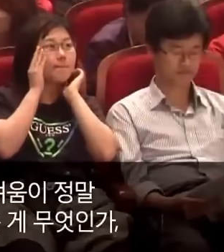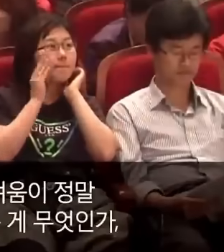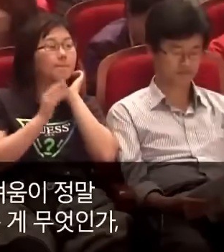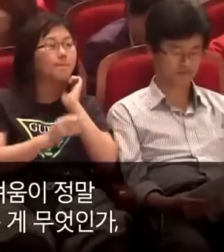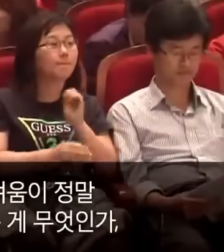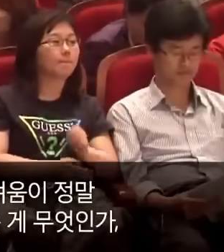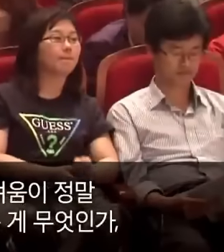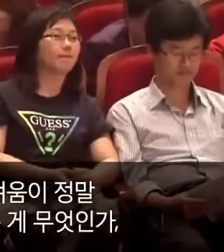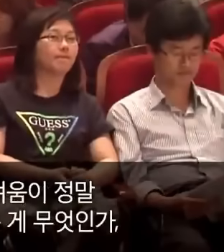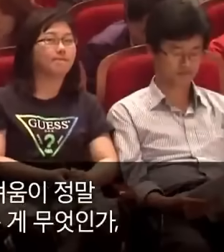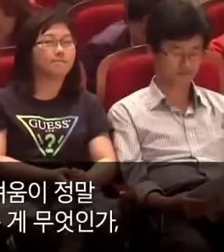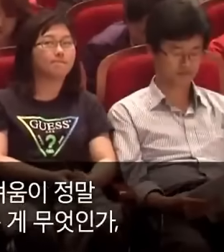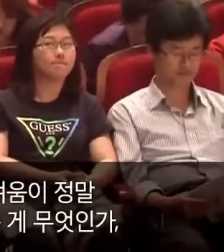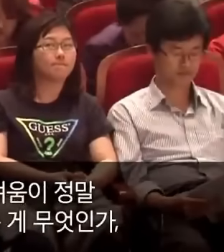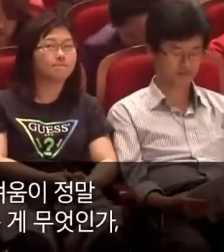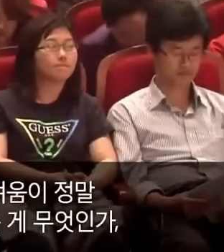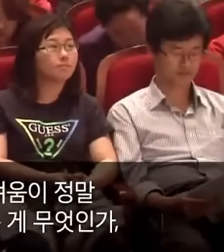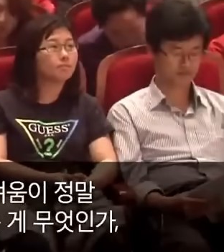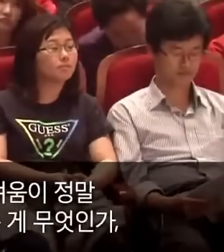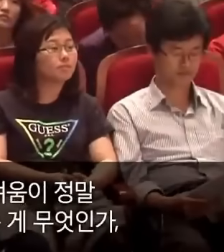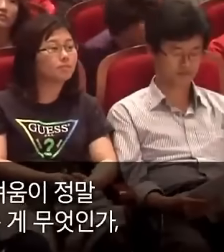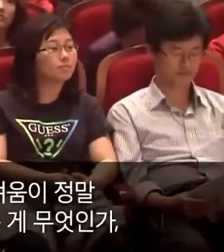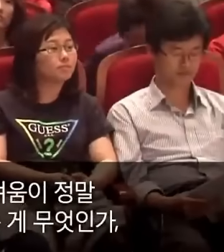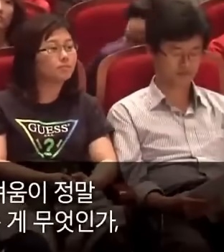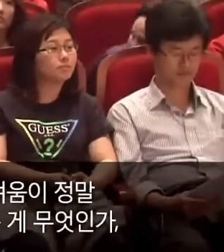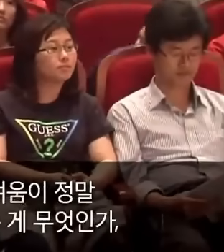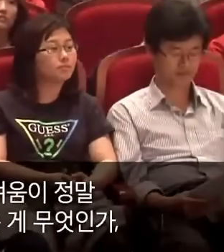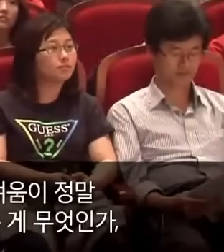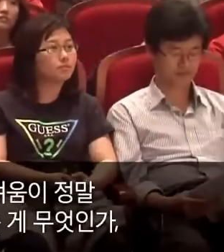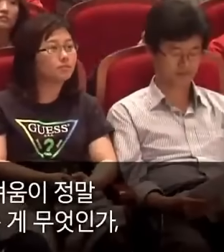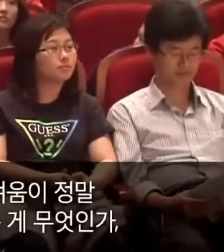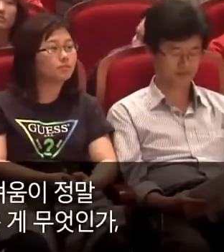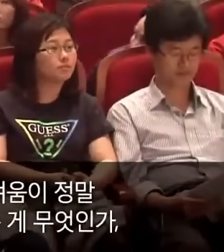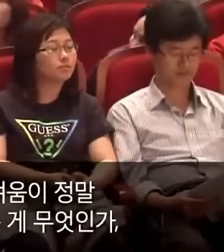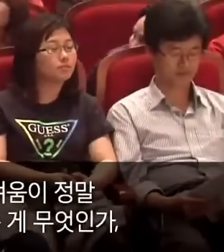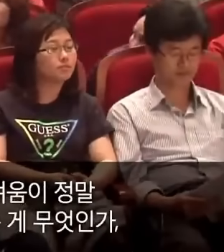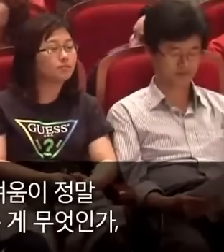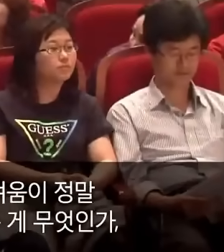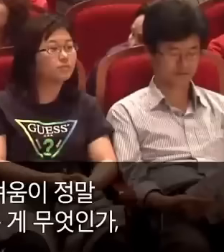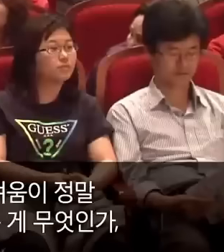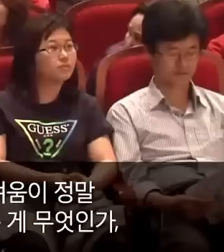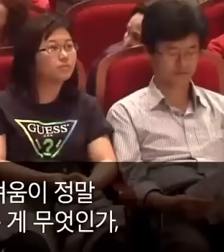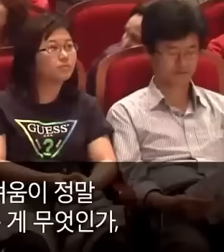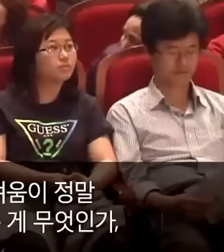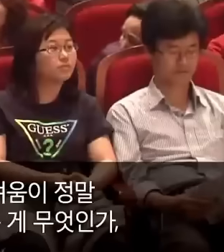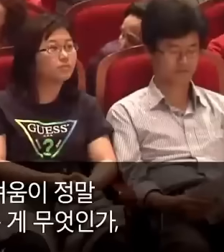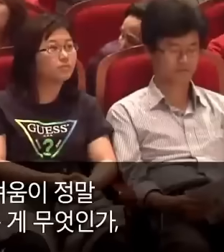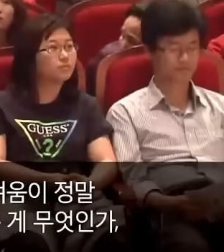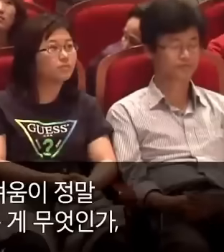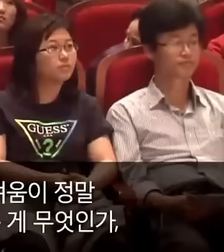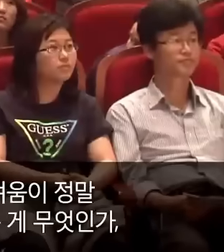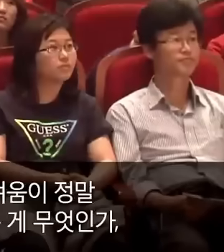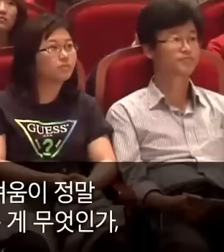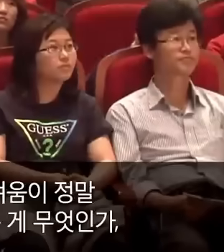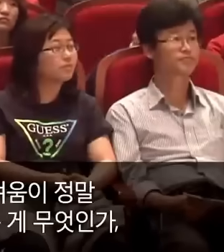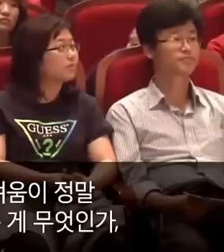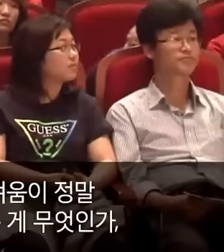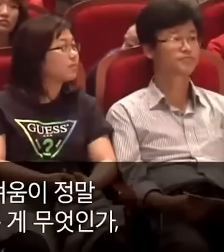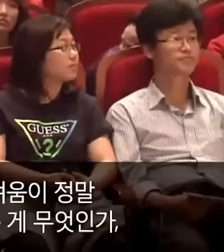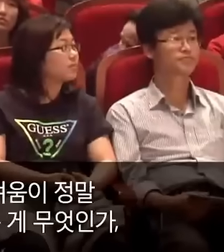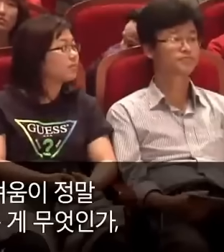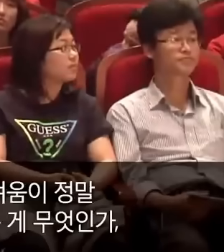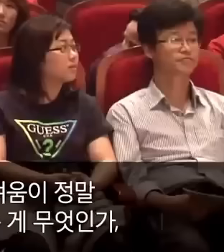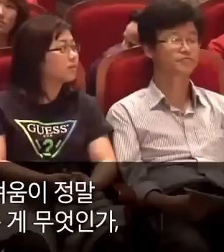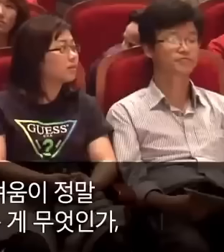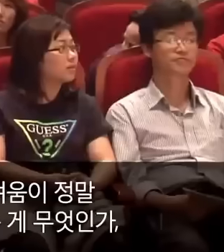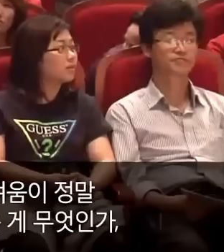제가 나이가 들면서 건강에 대한 두려움 또 죽음에 대한 두려움이 정말 많이 있더라고요.